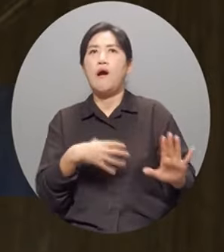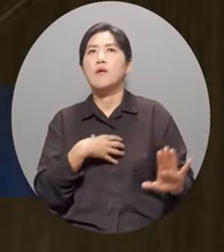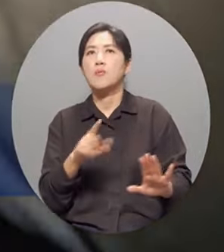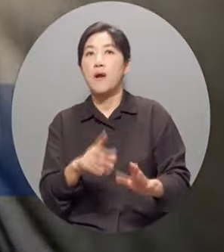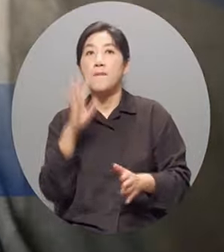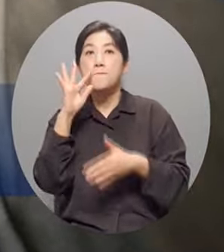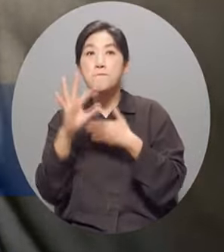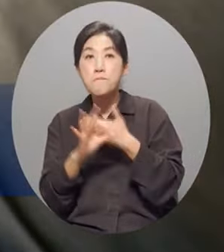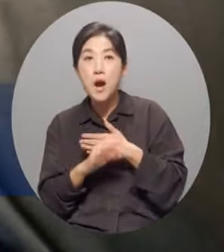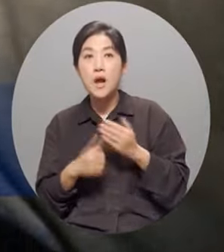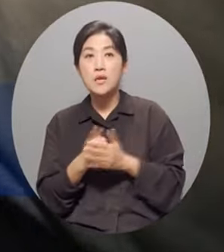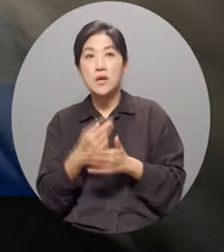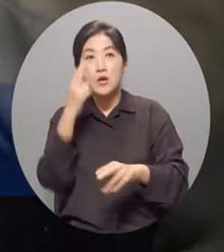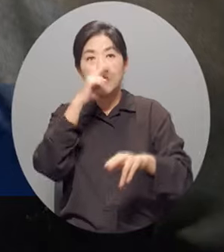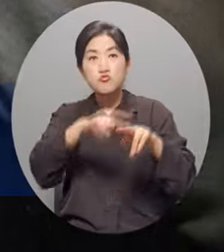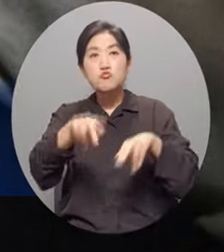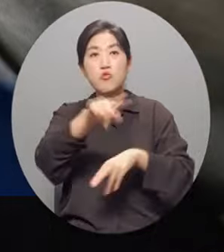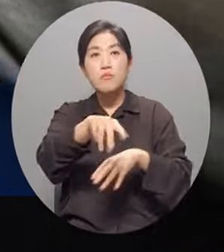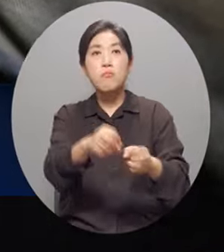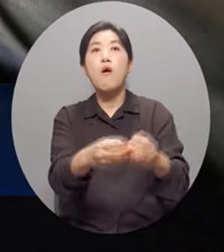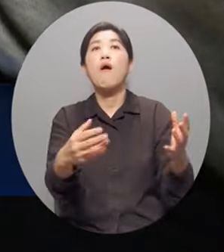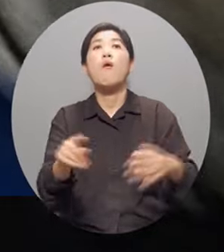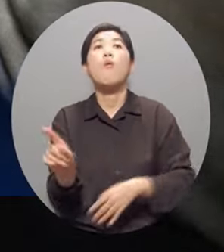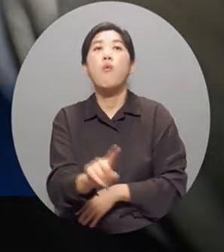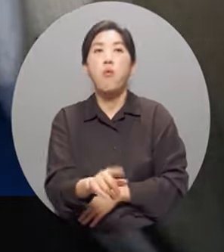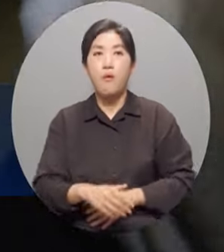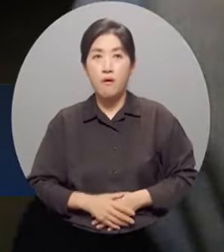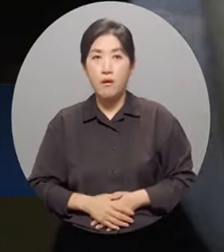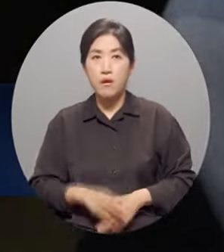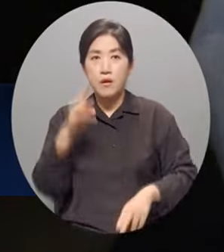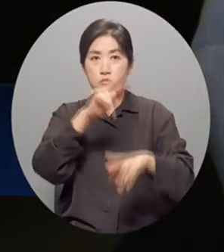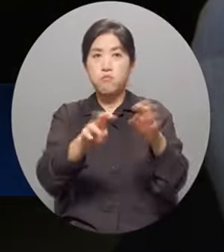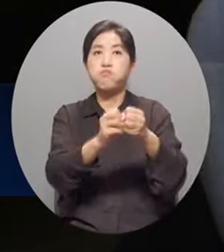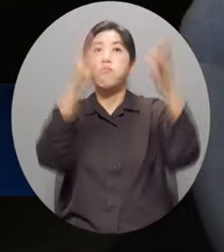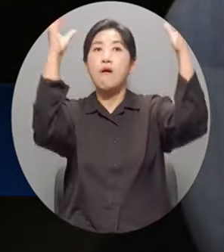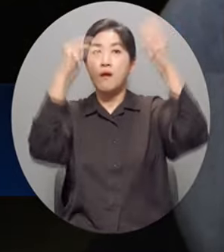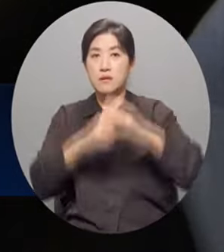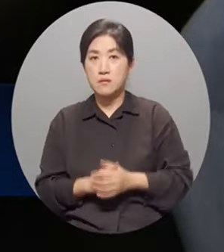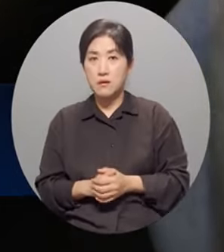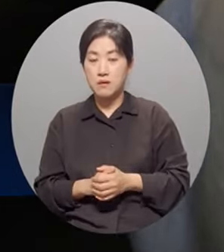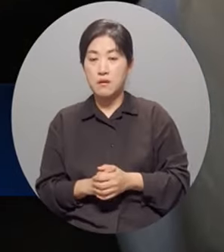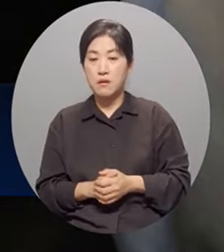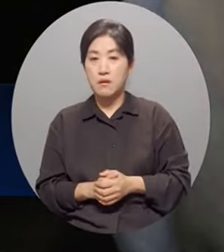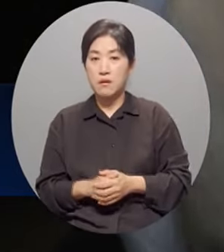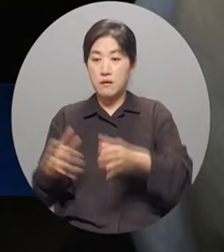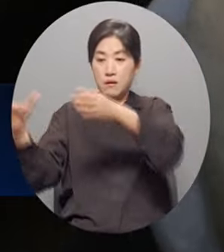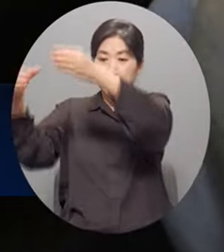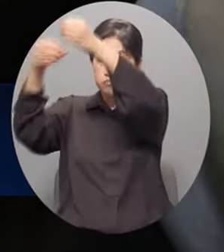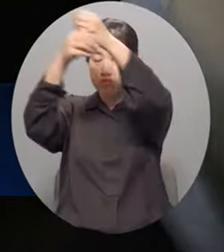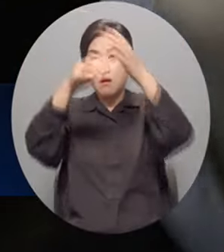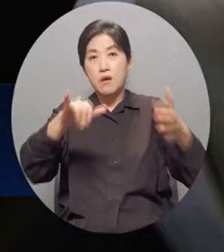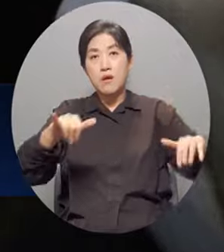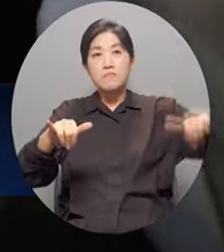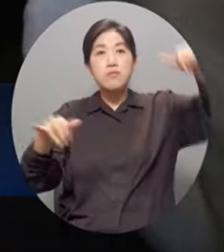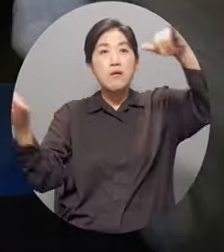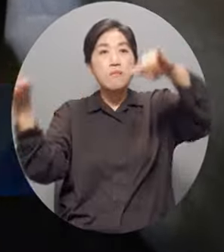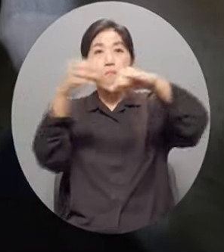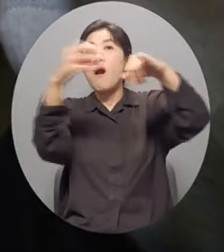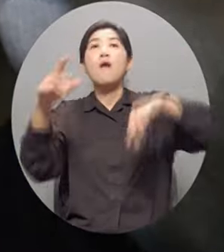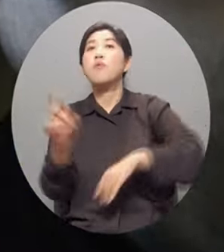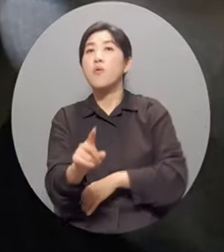저게 주유소 같은 데 터졌다 어떻게 되겠습니까? 주유소 폭발하겠죠? 그러면 비행기부터 치으면 어떻게